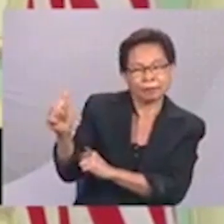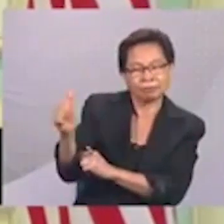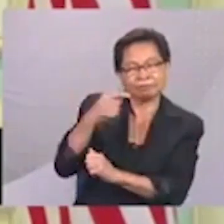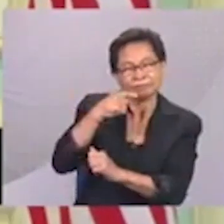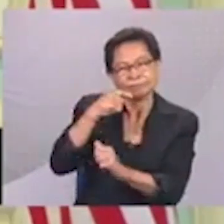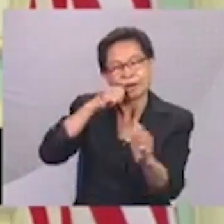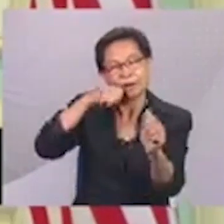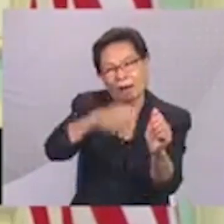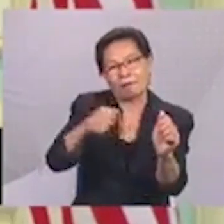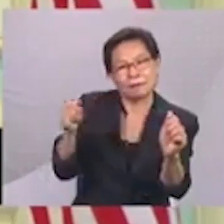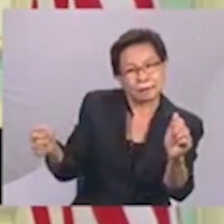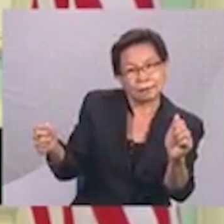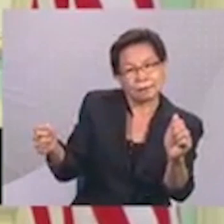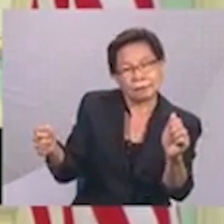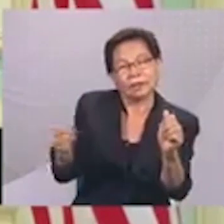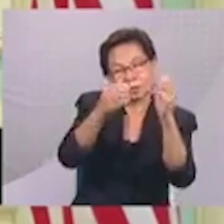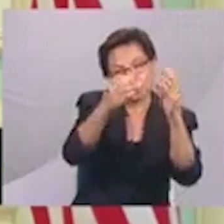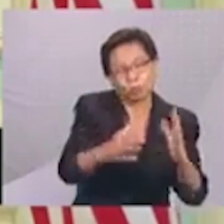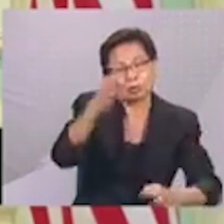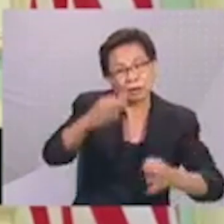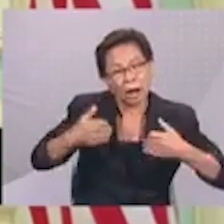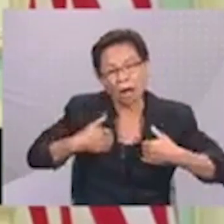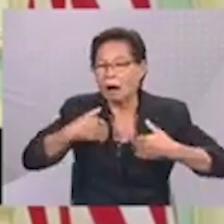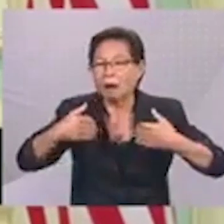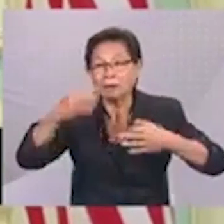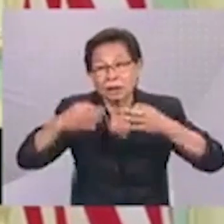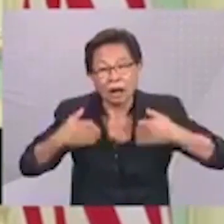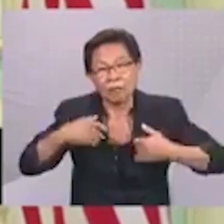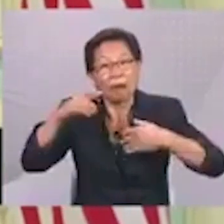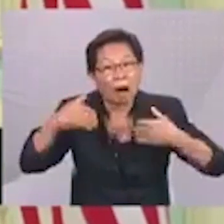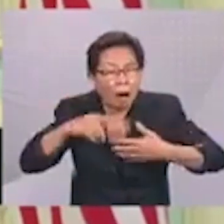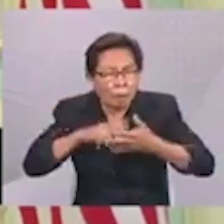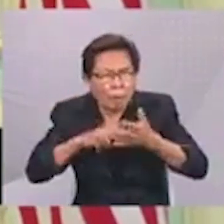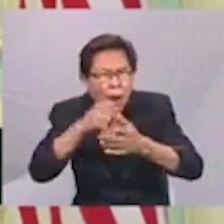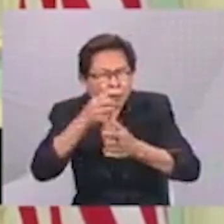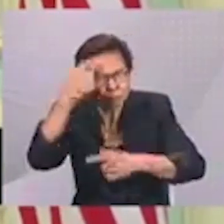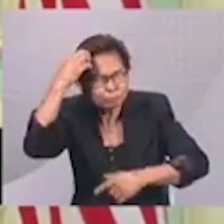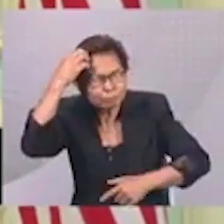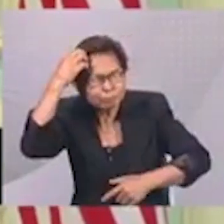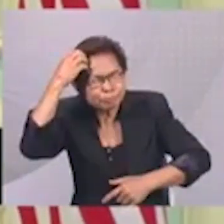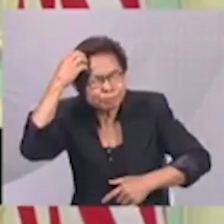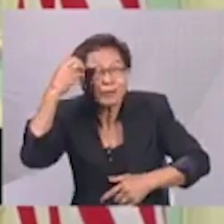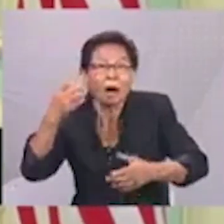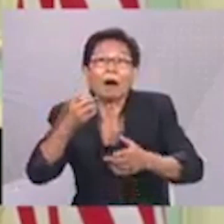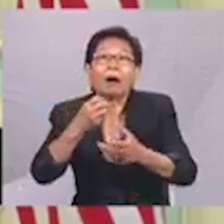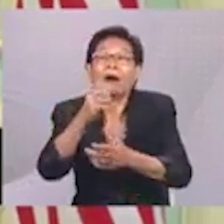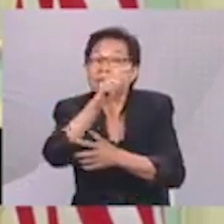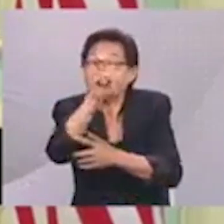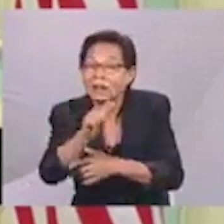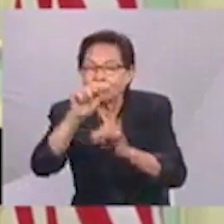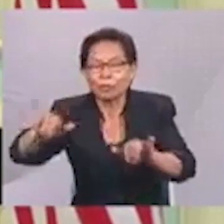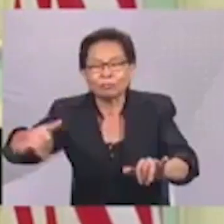Kementerian Pelajaran, dan jika ada apa-apa kemuskilan dan pertanyaan, bolehlah